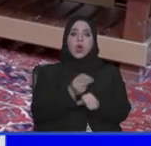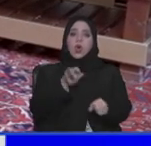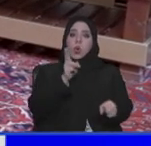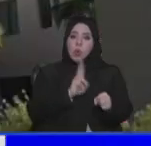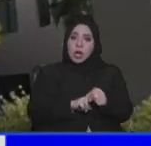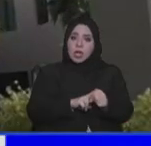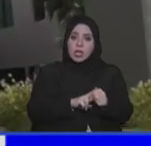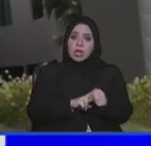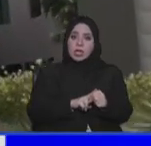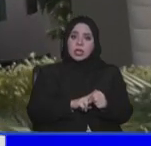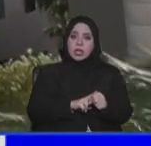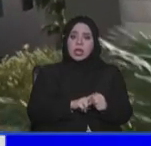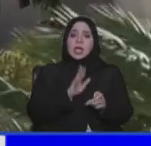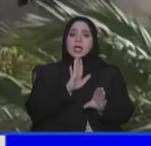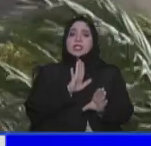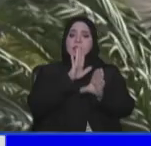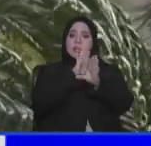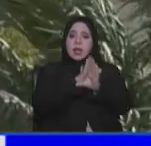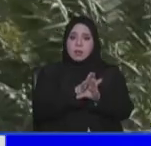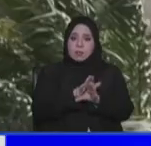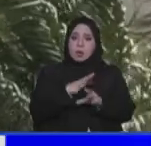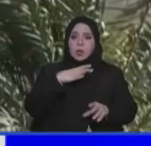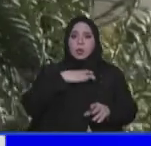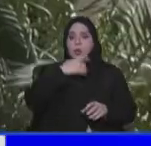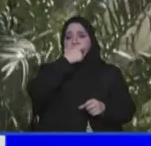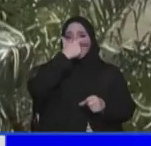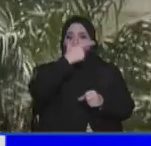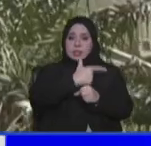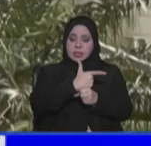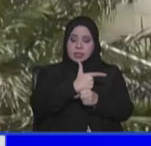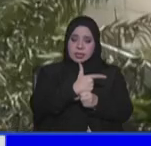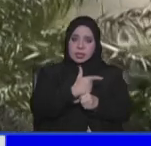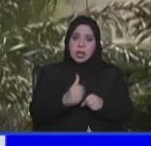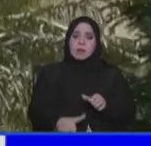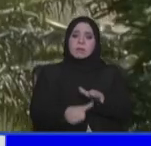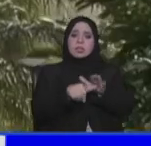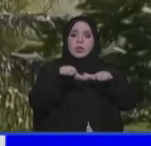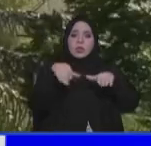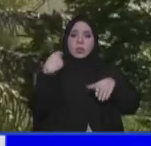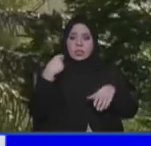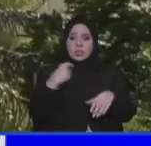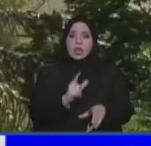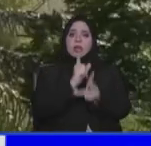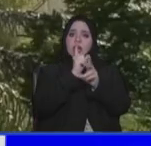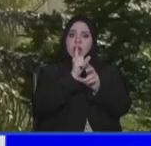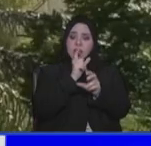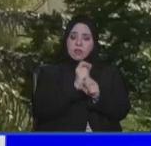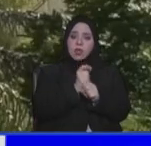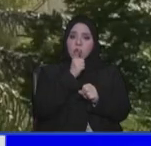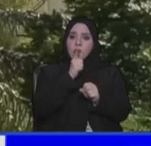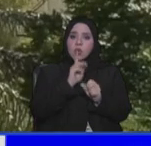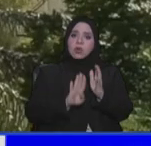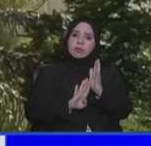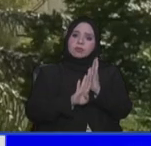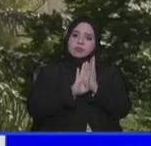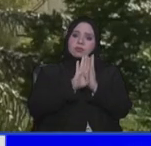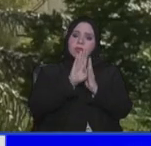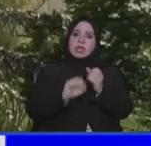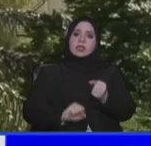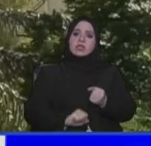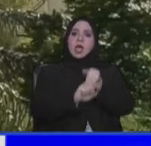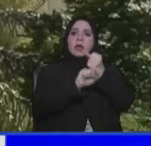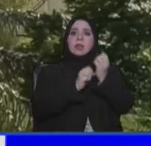البلاد المعظم حفظه الله ورعاه ورؤيه صاحب السمو الملكي ولي العهد رئيس مجلس الوزراء حفظه الله